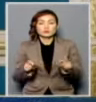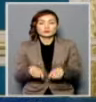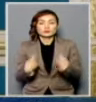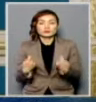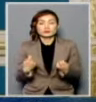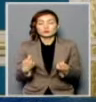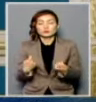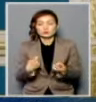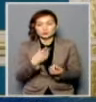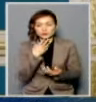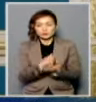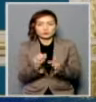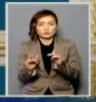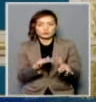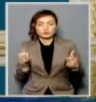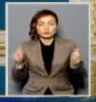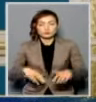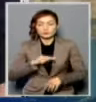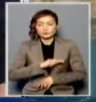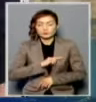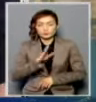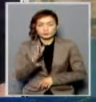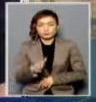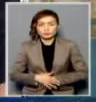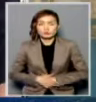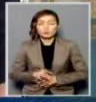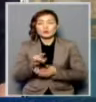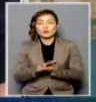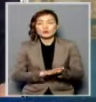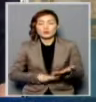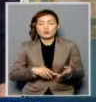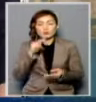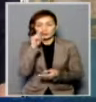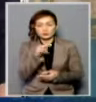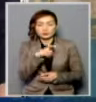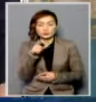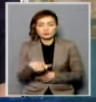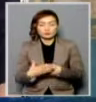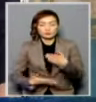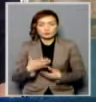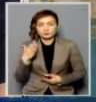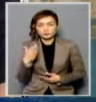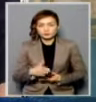дерегі бойынша шаралар қабылданады. Ақыры, кінәлі